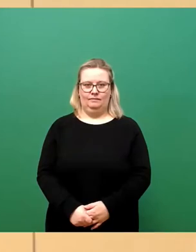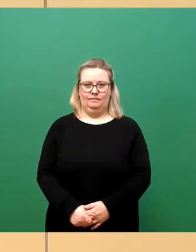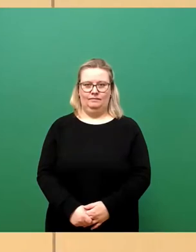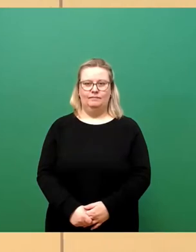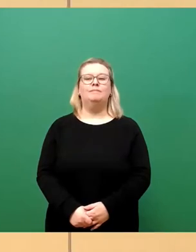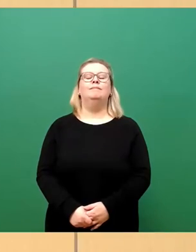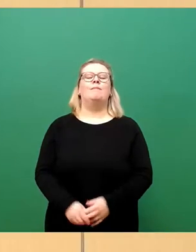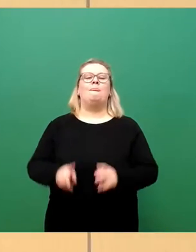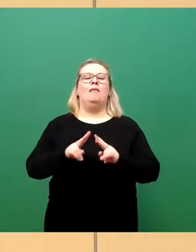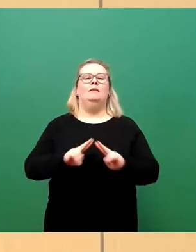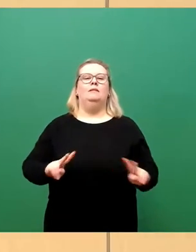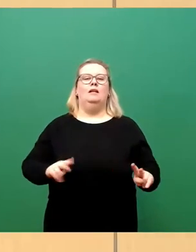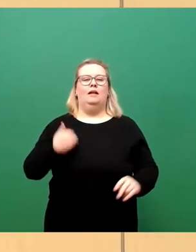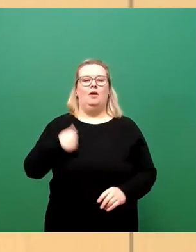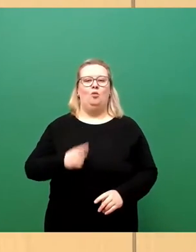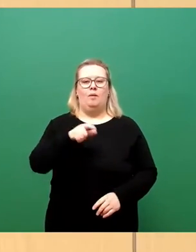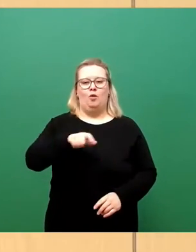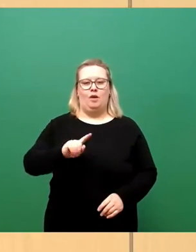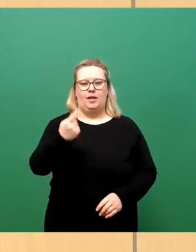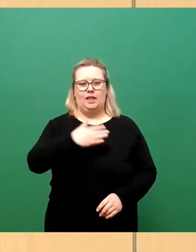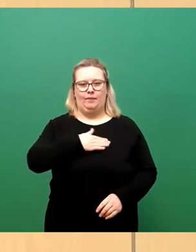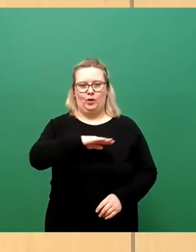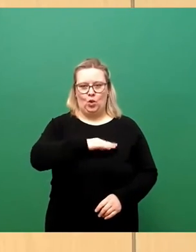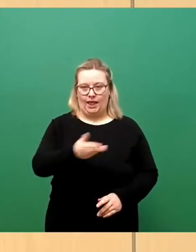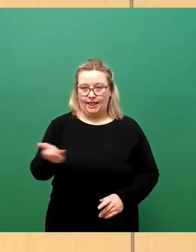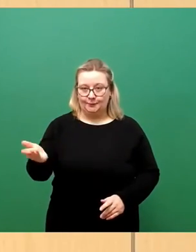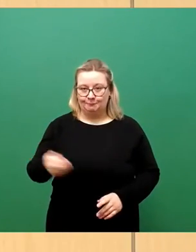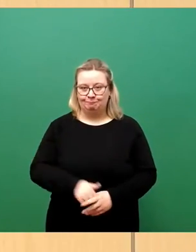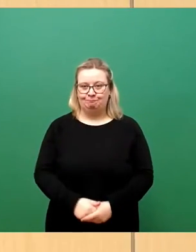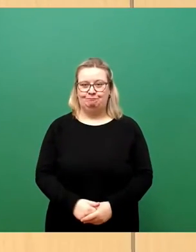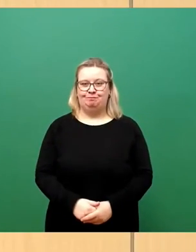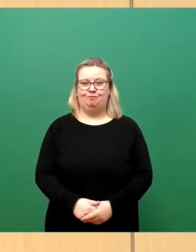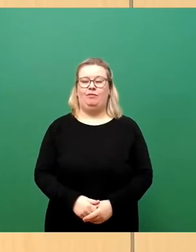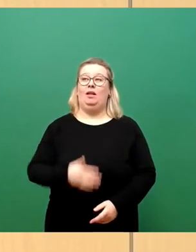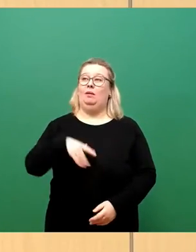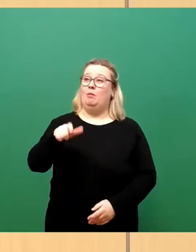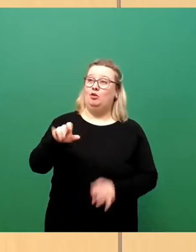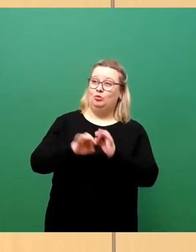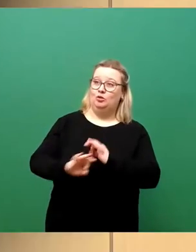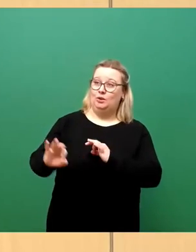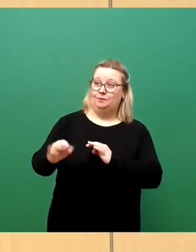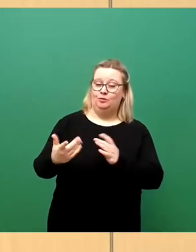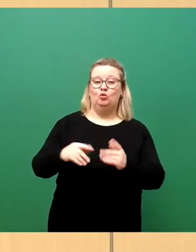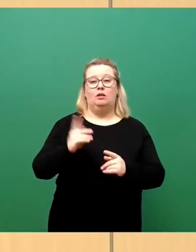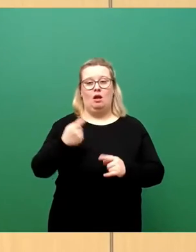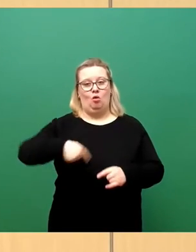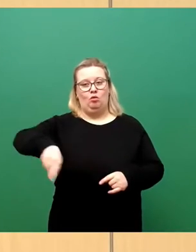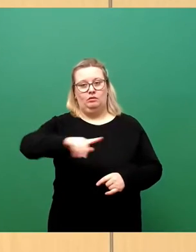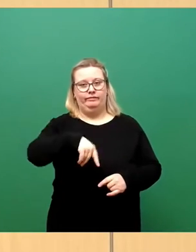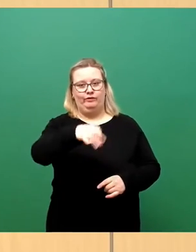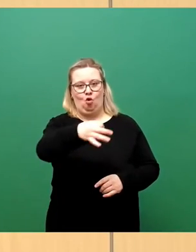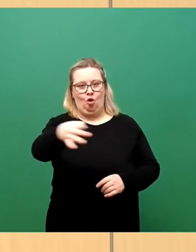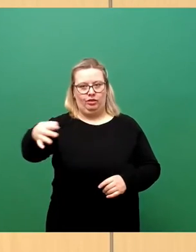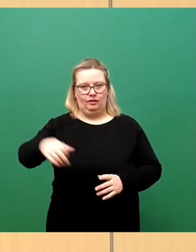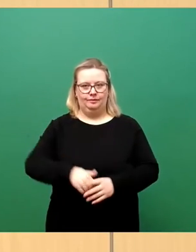Sehr geehrter Herr Oberbürgermeister, liebe Kolleginnen und Kollegen hier im Stadtrat, liebe Menschen im Stream und auch hier vor Ort.